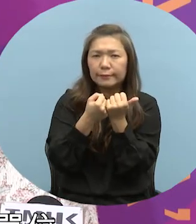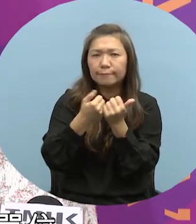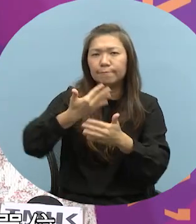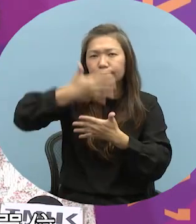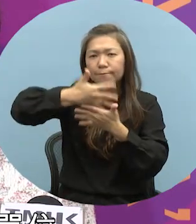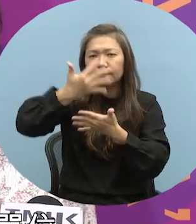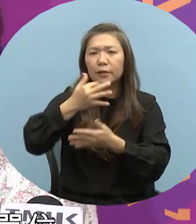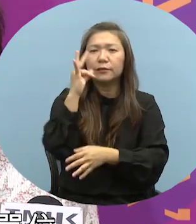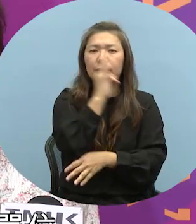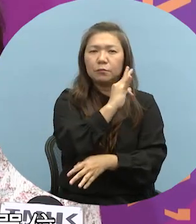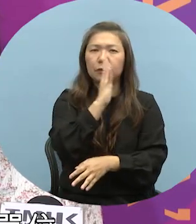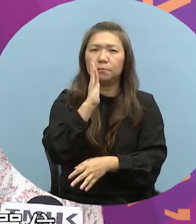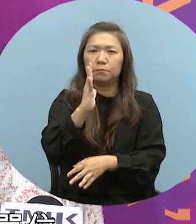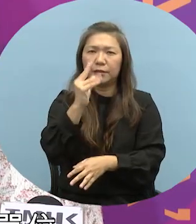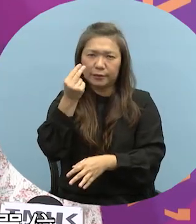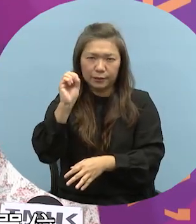约